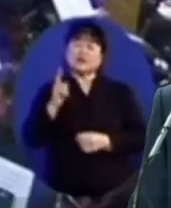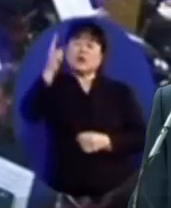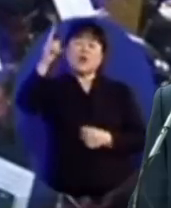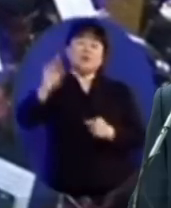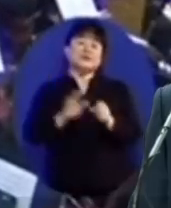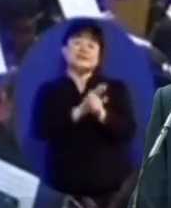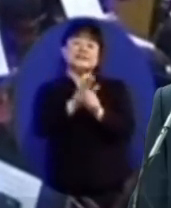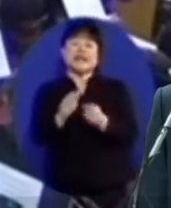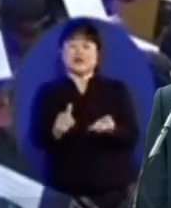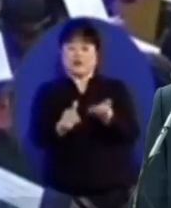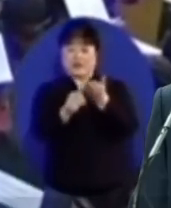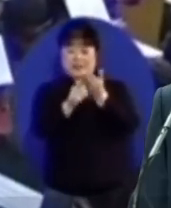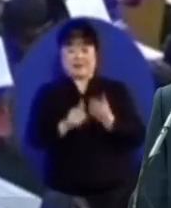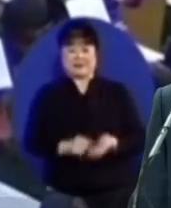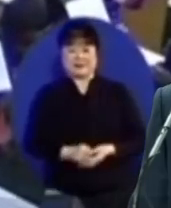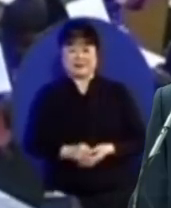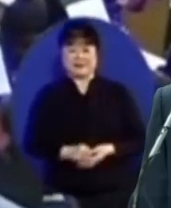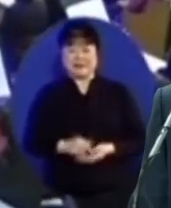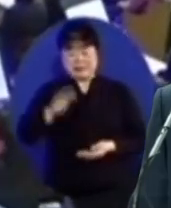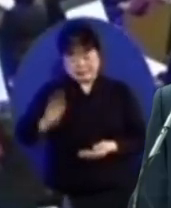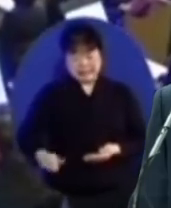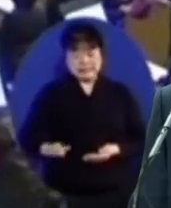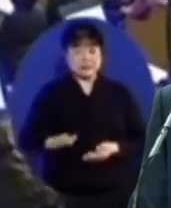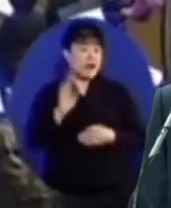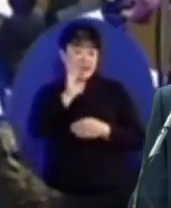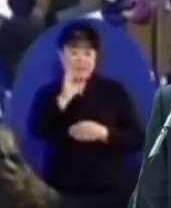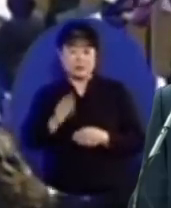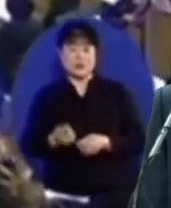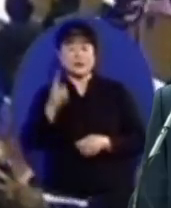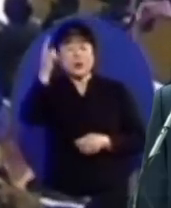사랑으로 기르지 낮은 사랑으로 기르지